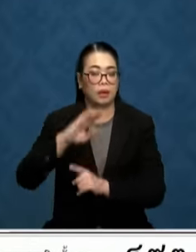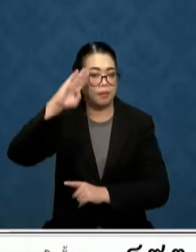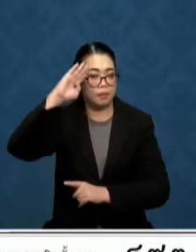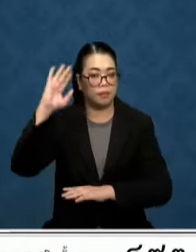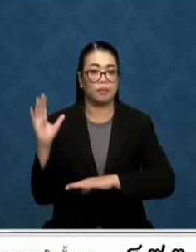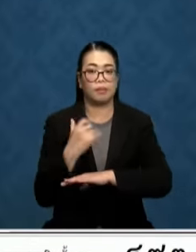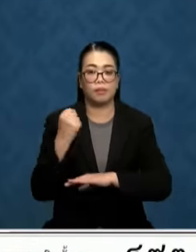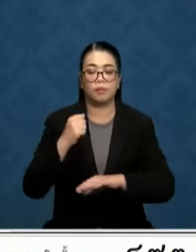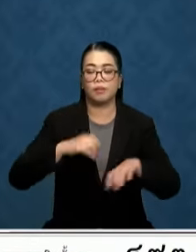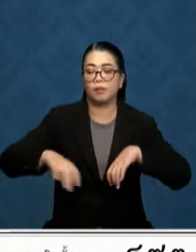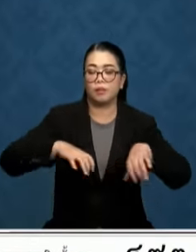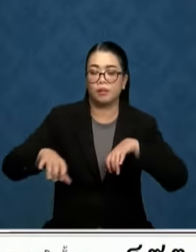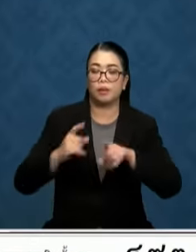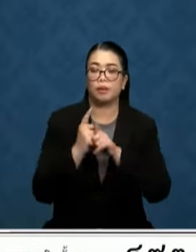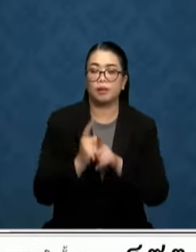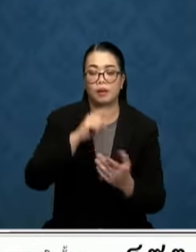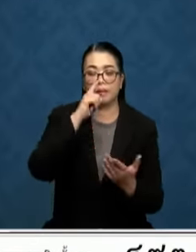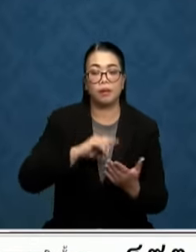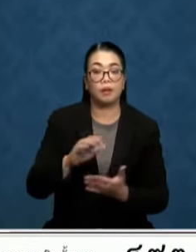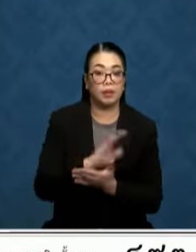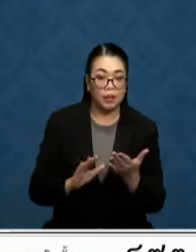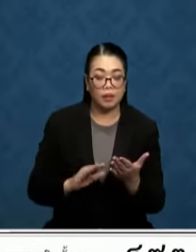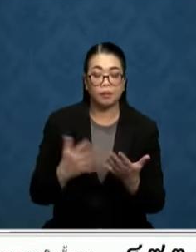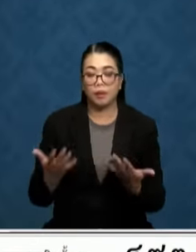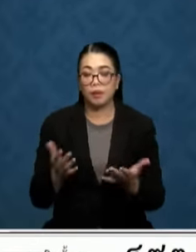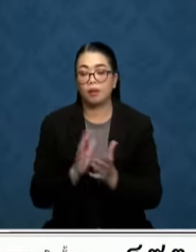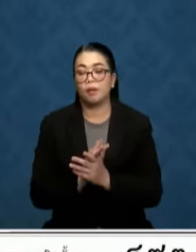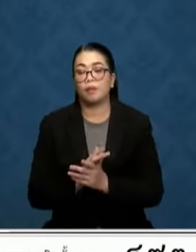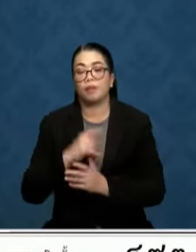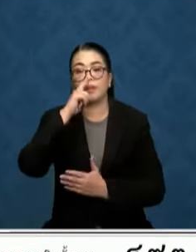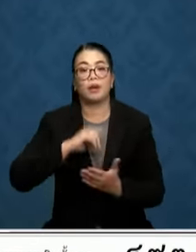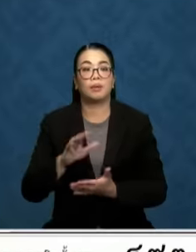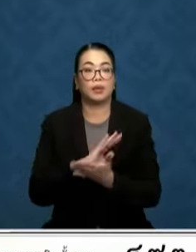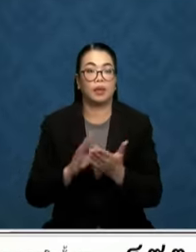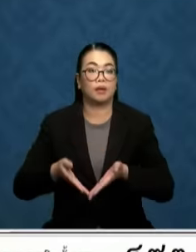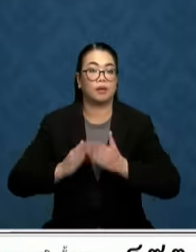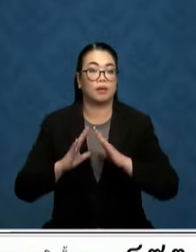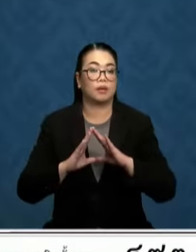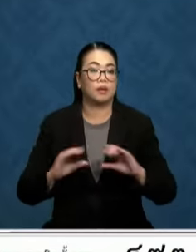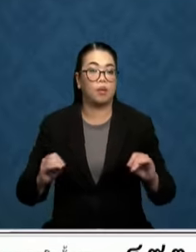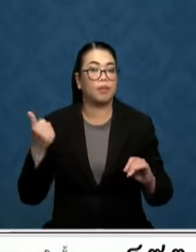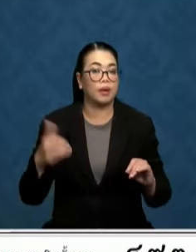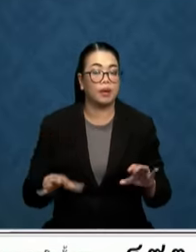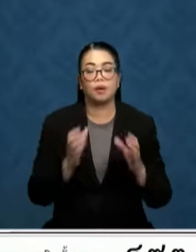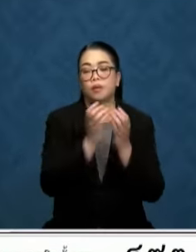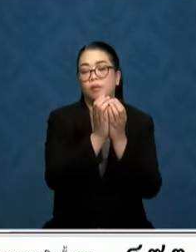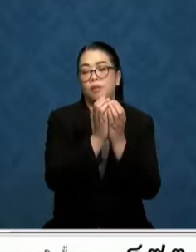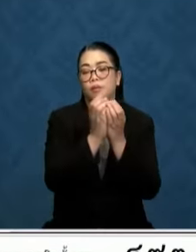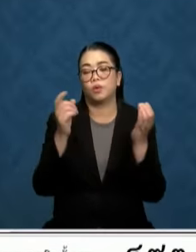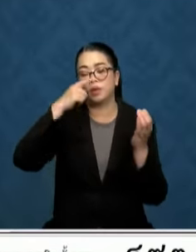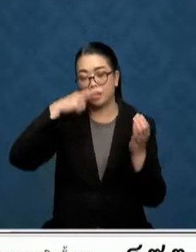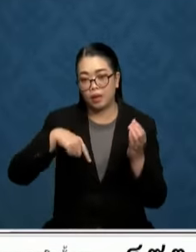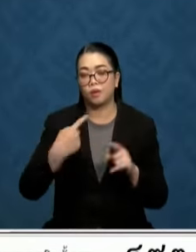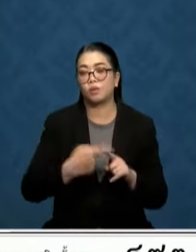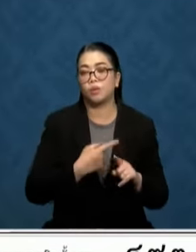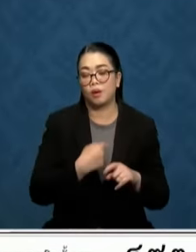อบริหารประเทศชาติต่ไปมีฉะนั้นประเทศชาตจะตั้งด้วยความสงบไม่ได้ดังนั้นรัฐปหแห่งราชนาจากไยชบับ